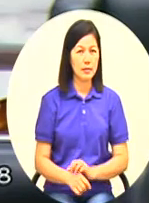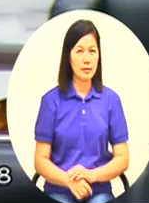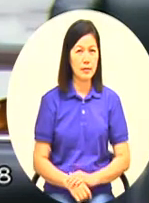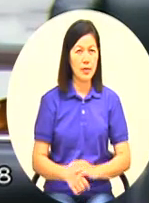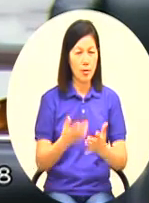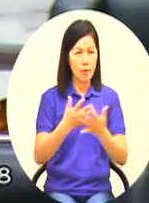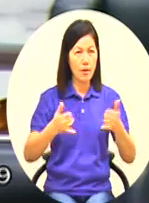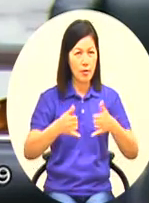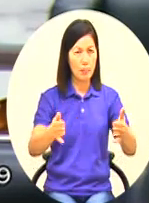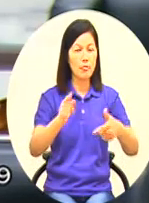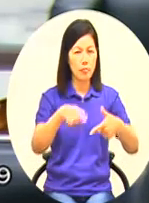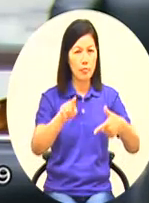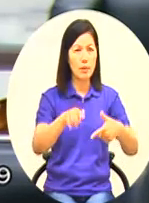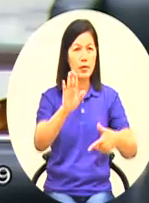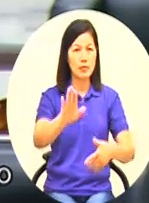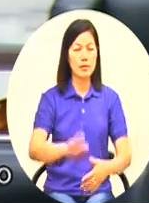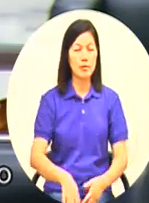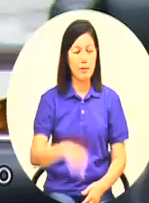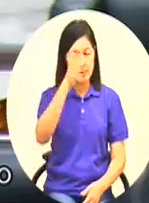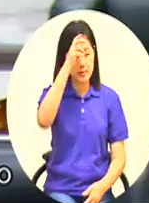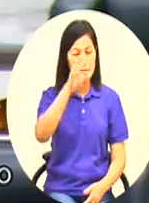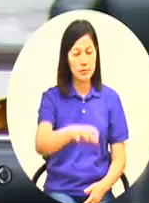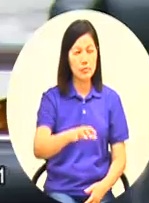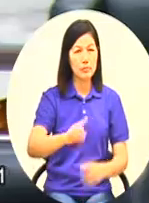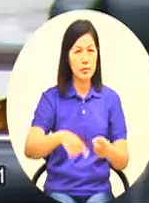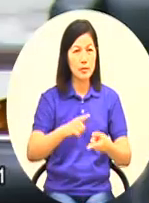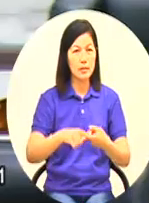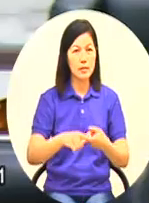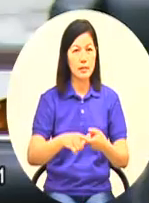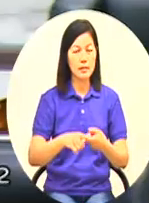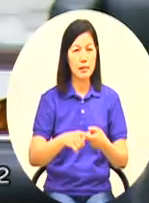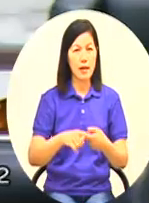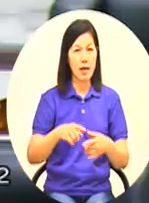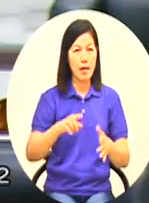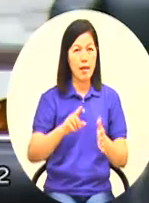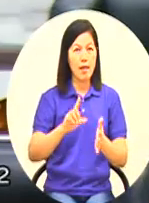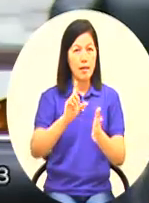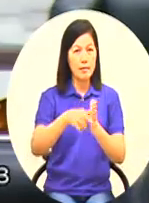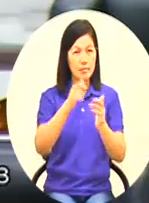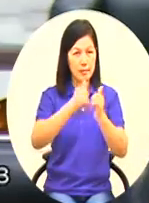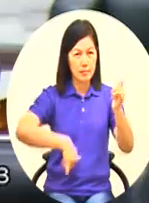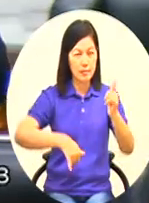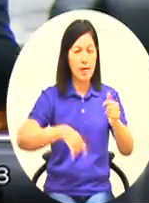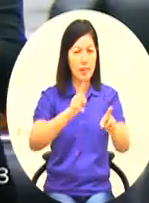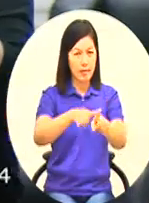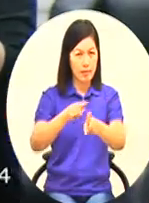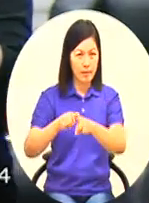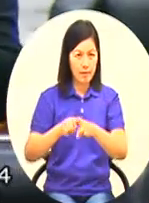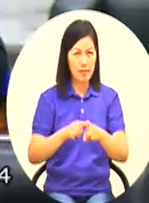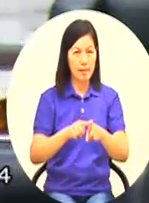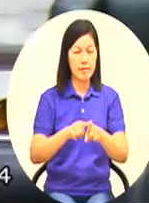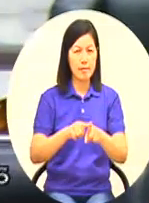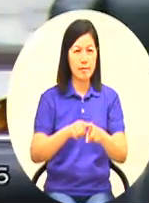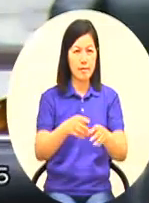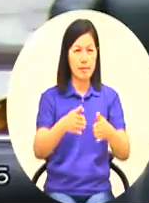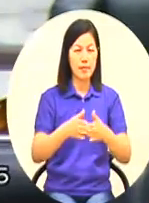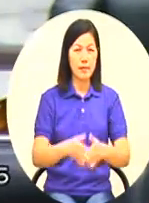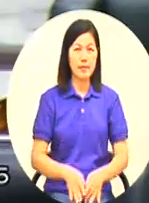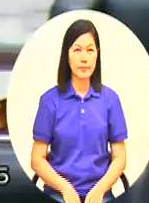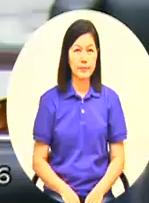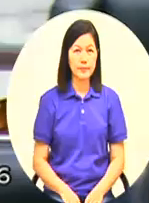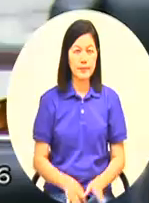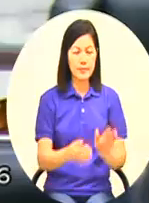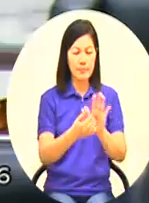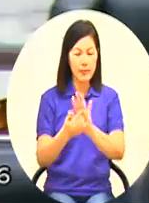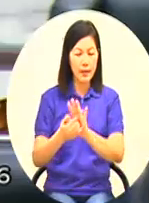化哈。那我们警察局应该要跟得上时代，跟得上脚步哦。那我们的防治